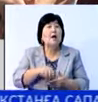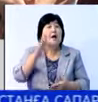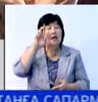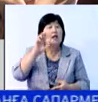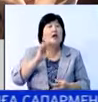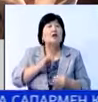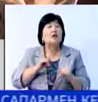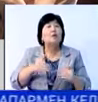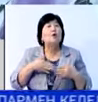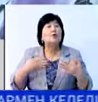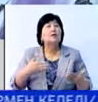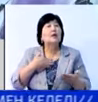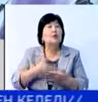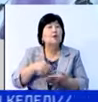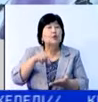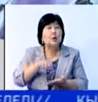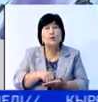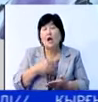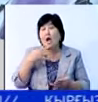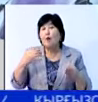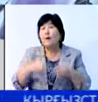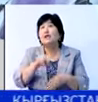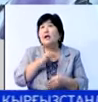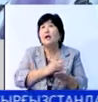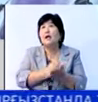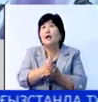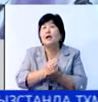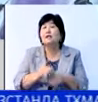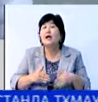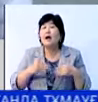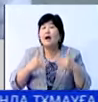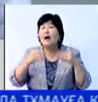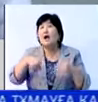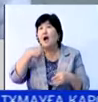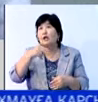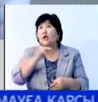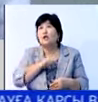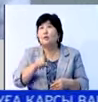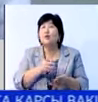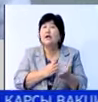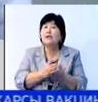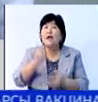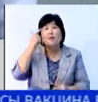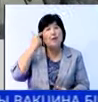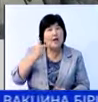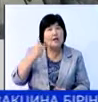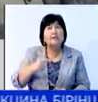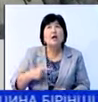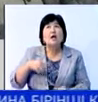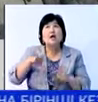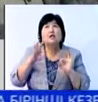дамуына өлшеусіз үлес қосты. Партиялық қызметтегі сатылап атқарған айтулы еңбегі оның саяси білімділігін,